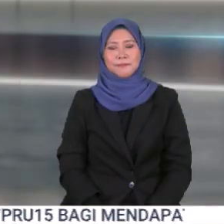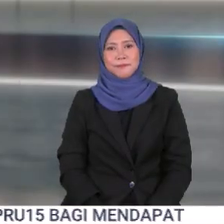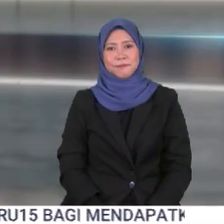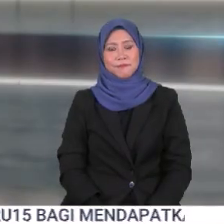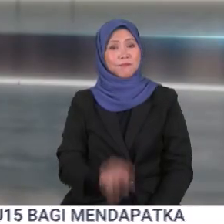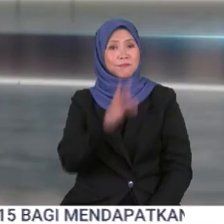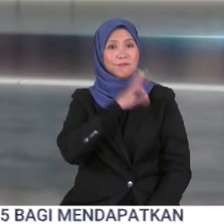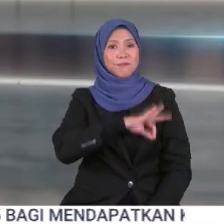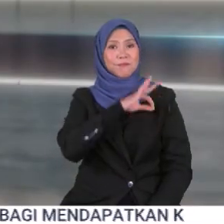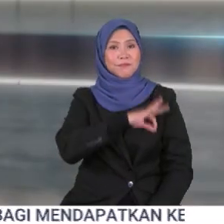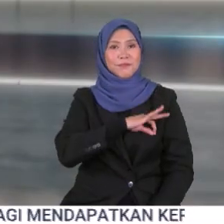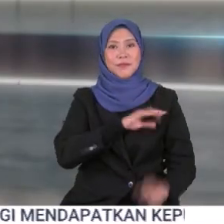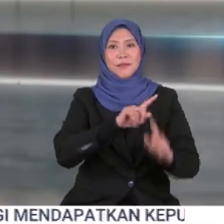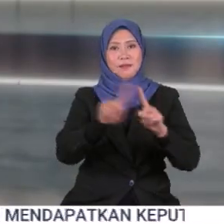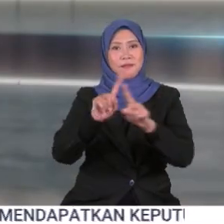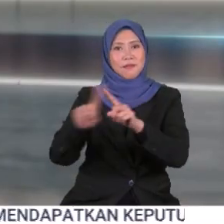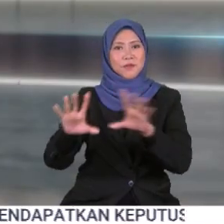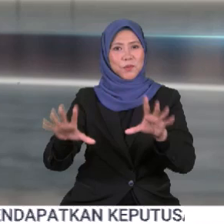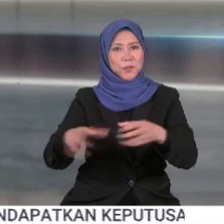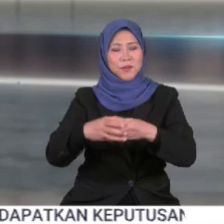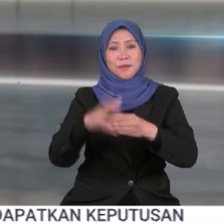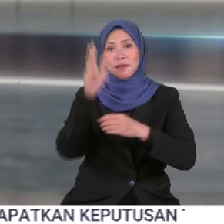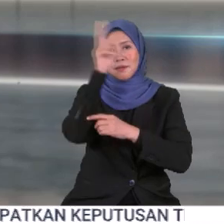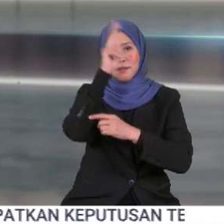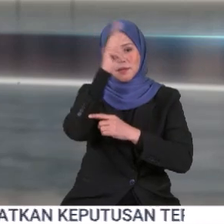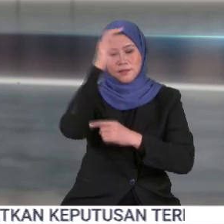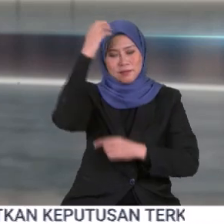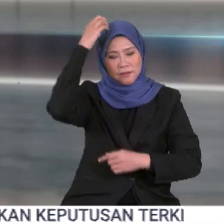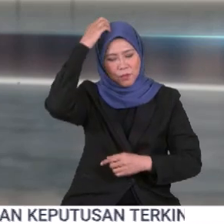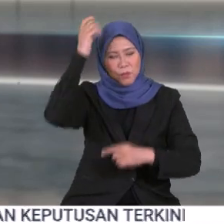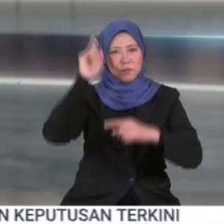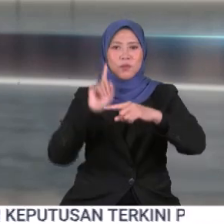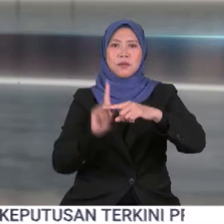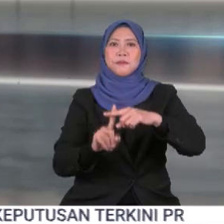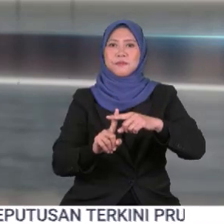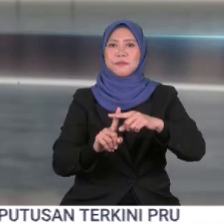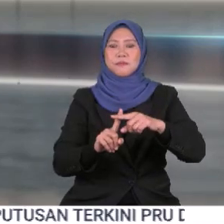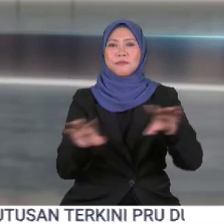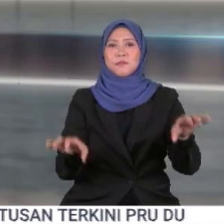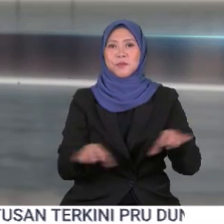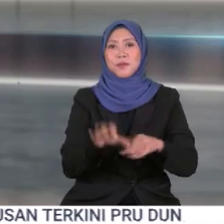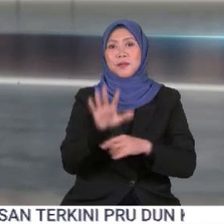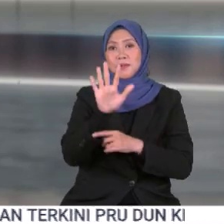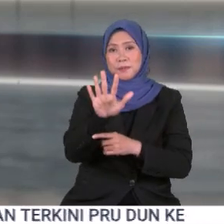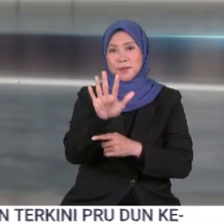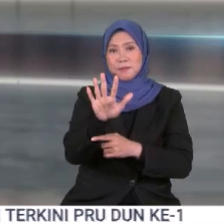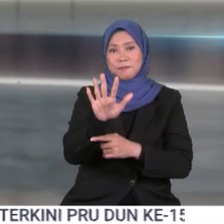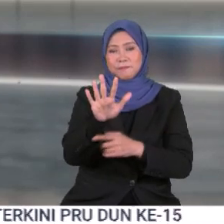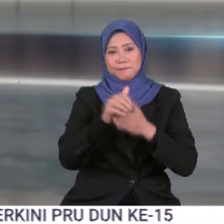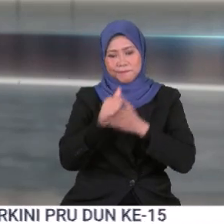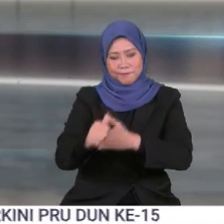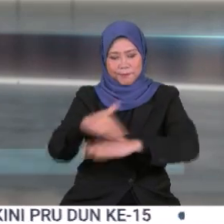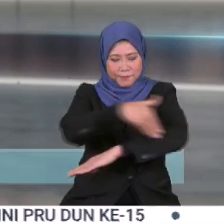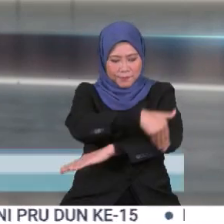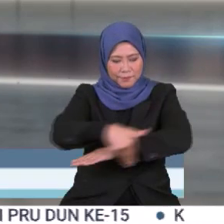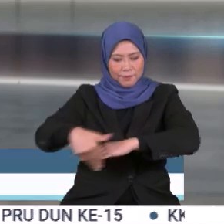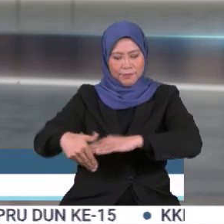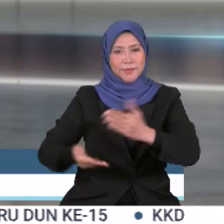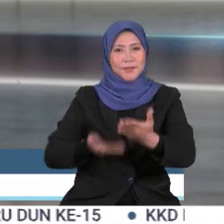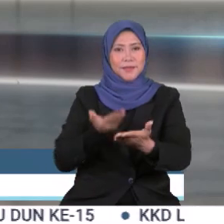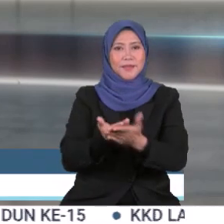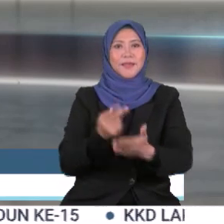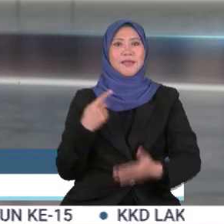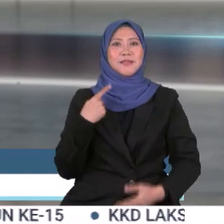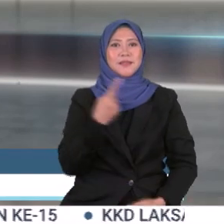beri manfaat kepada pelbagai golongan kerajaan Negeri Selangor optimis dapat melaksanakan lima perkara digariskan dalam tawaran